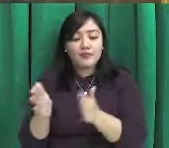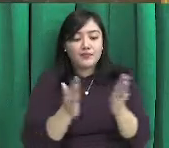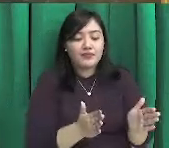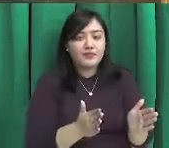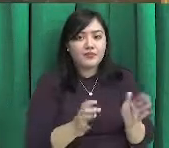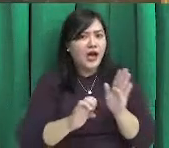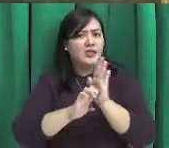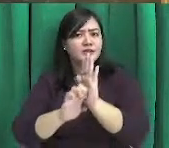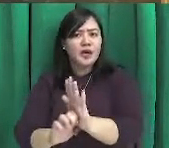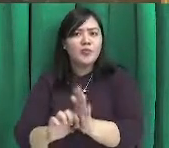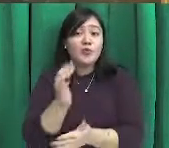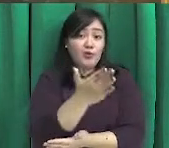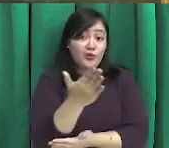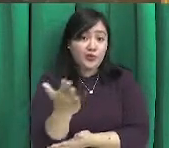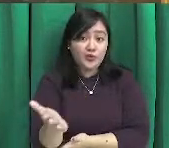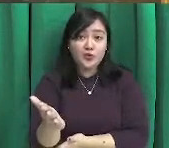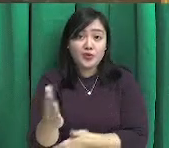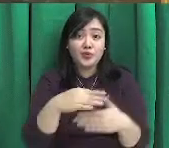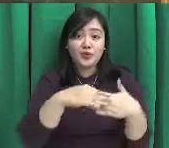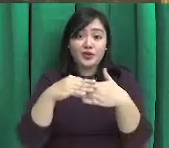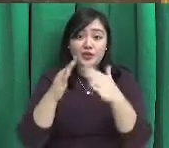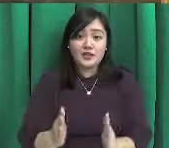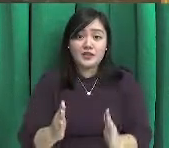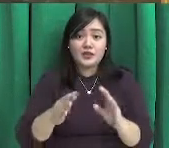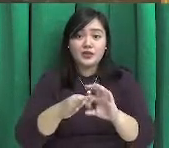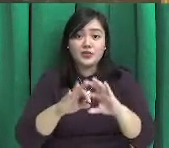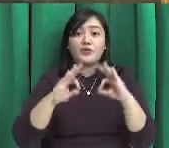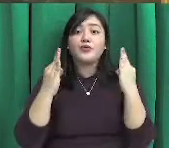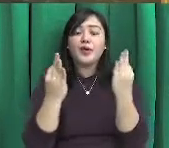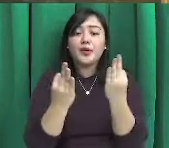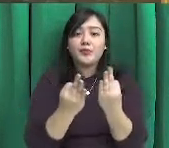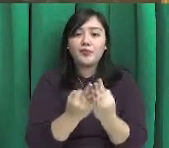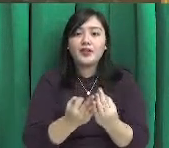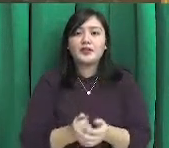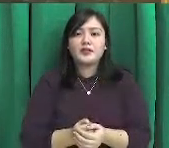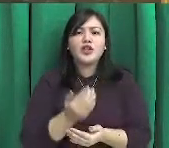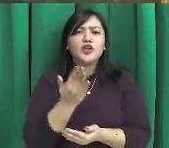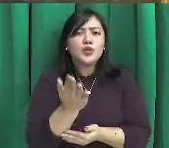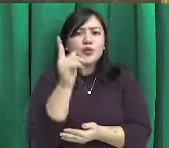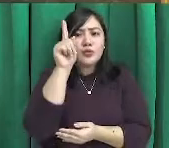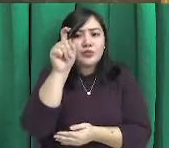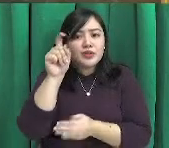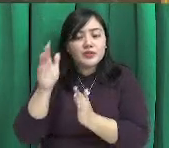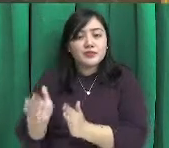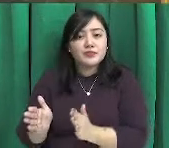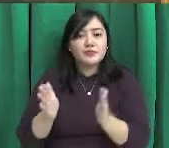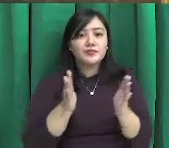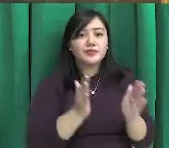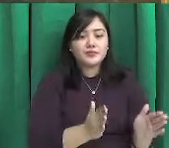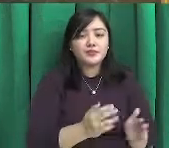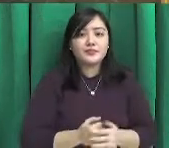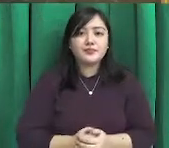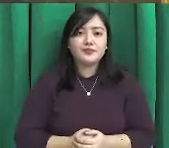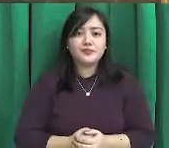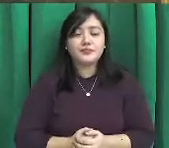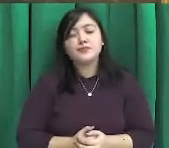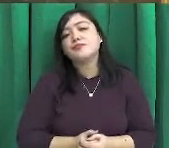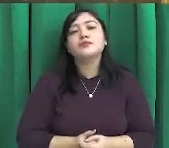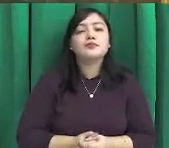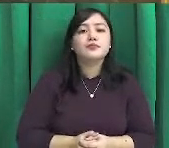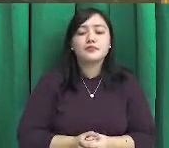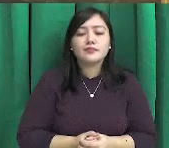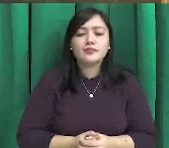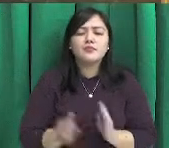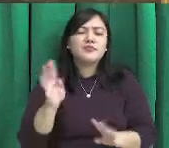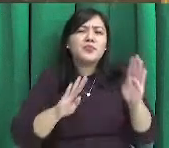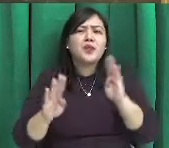tahanan, planuhin mo. Oh, i-open mo yung plano. Eh, ang problema nga mga kapatid, eh, ang sama pagka sinabi mo yan sa asawa mo